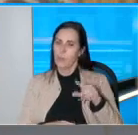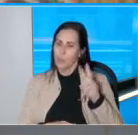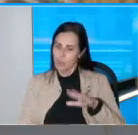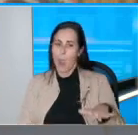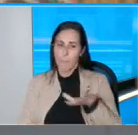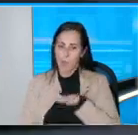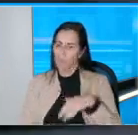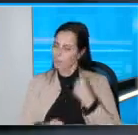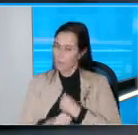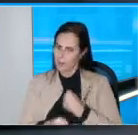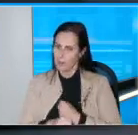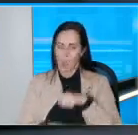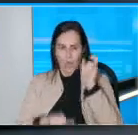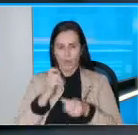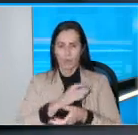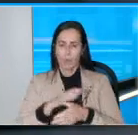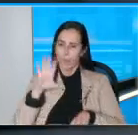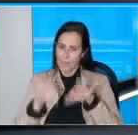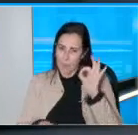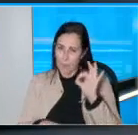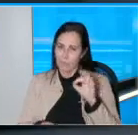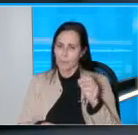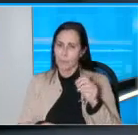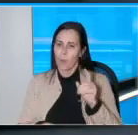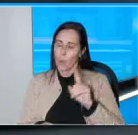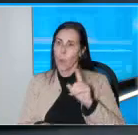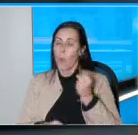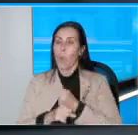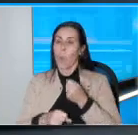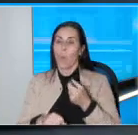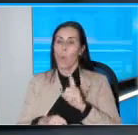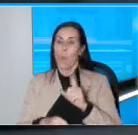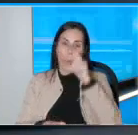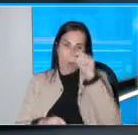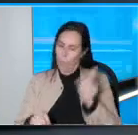מערכת שמתפקדת, אנשים הולכים להצביע. הוא לא הכל יכול, הוא לא